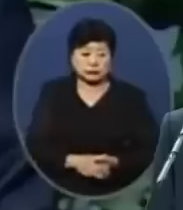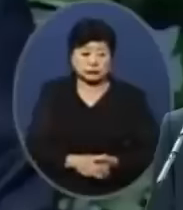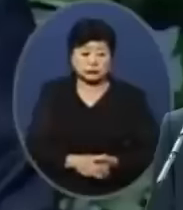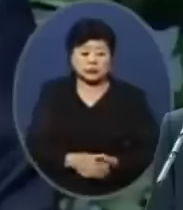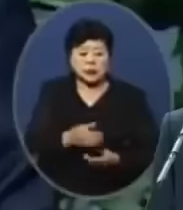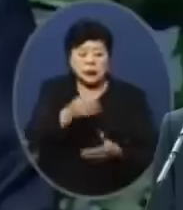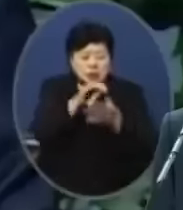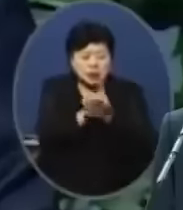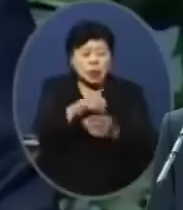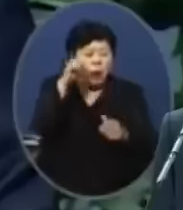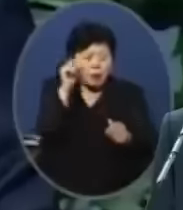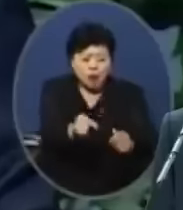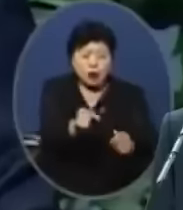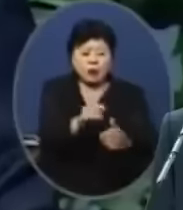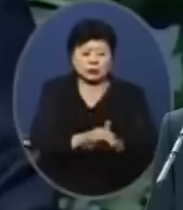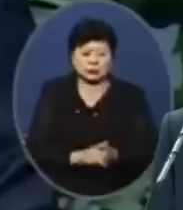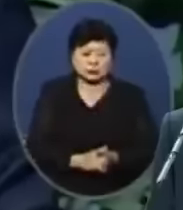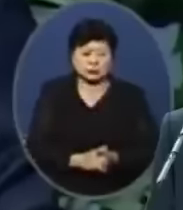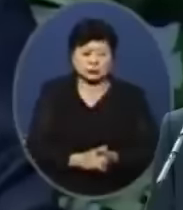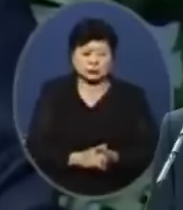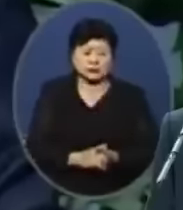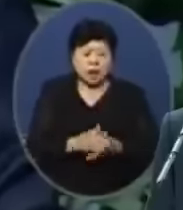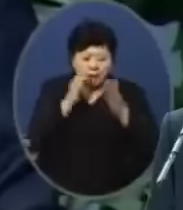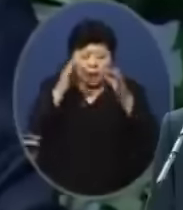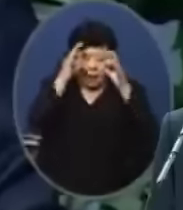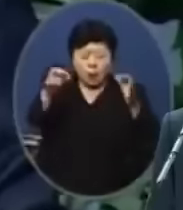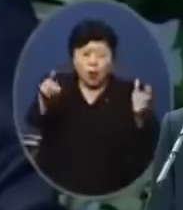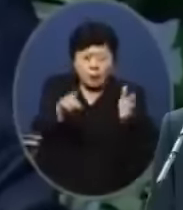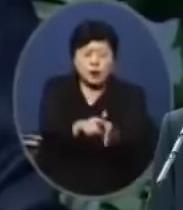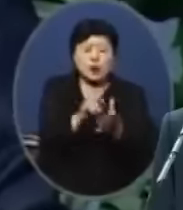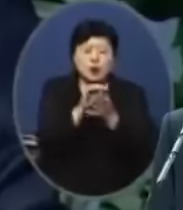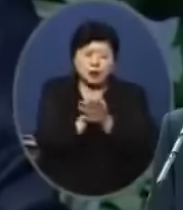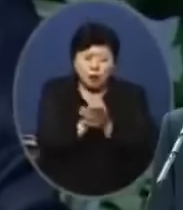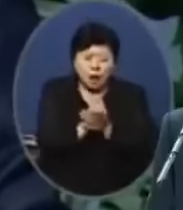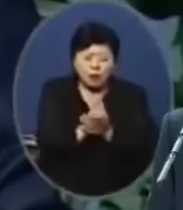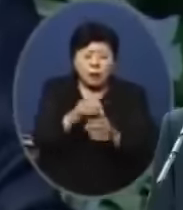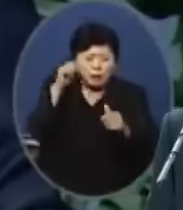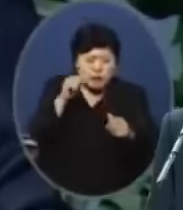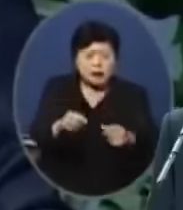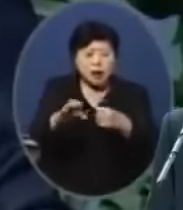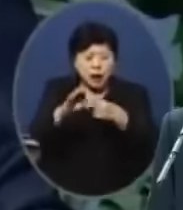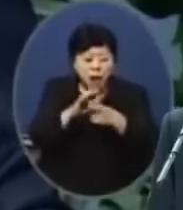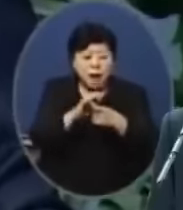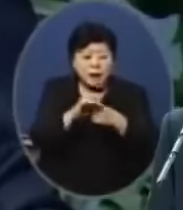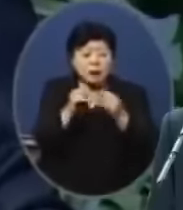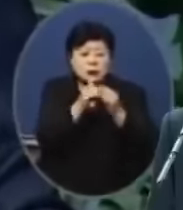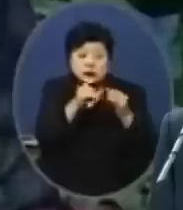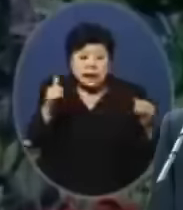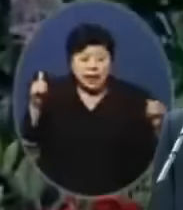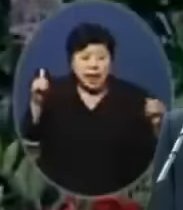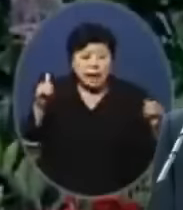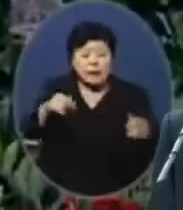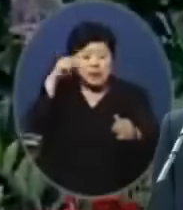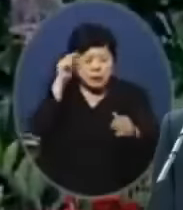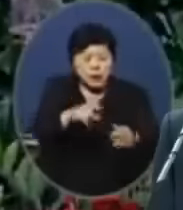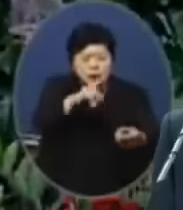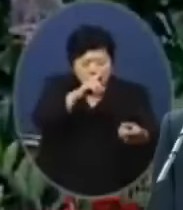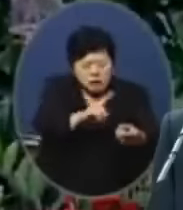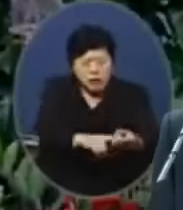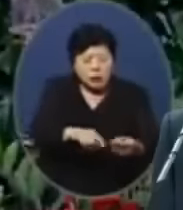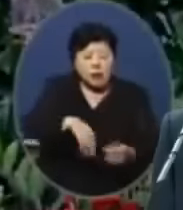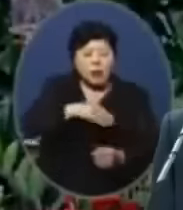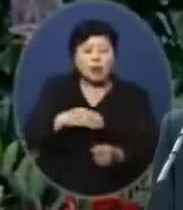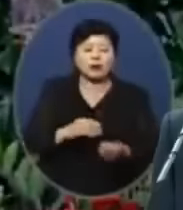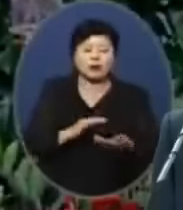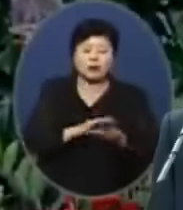바로 기도와 명령인 것입니다. 바라보고 믿고 기도하고 명령하면 우리 사람의 명령도